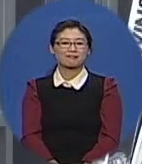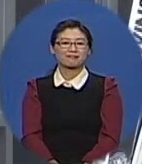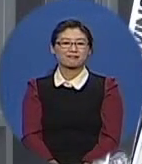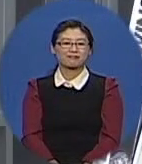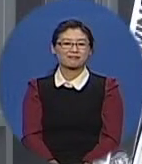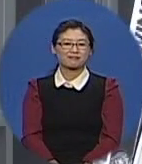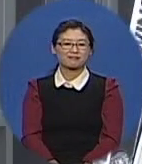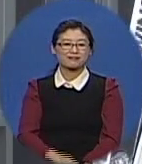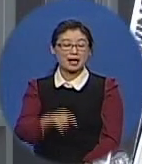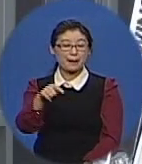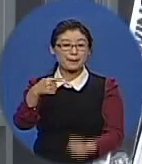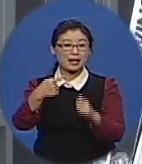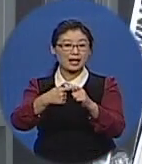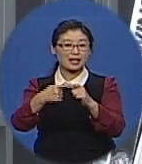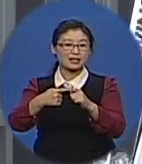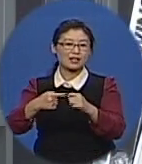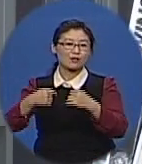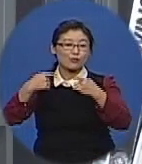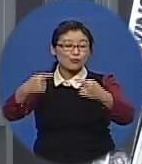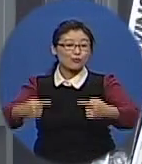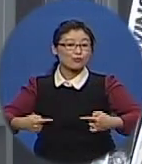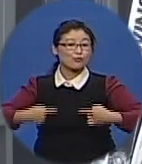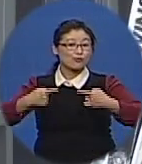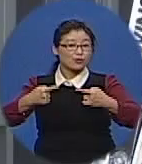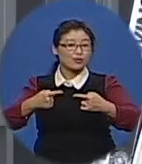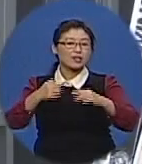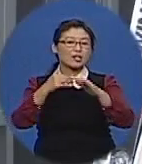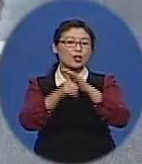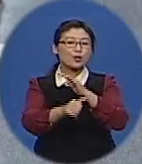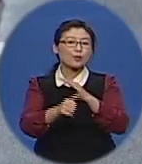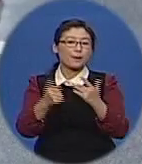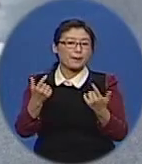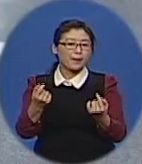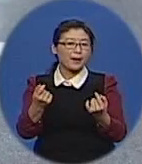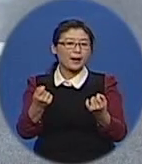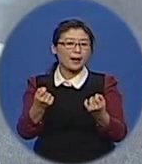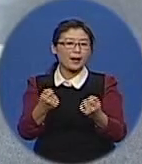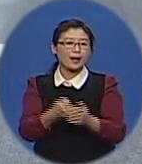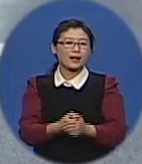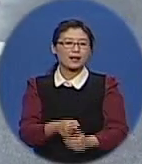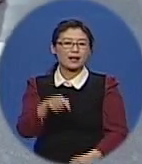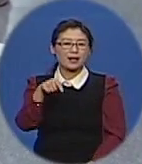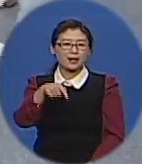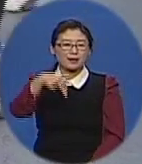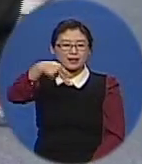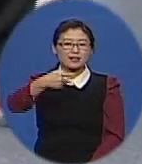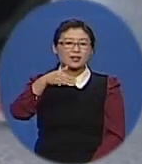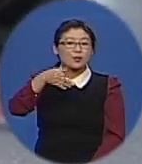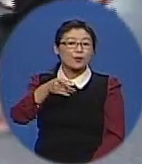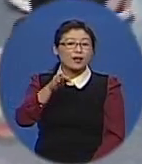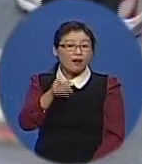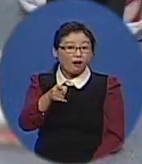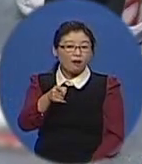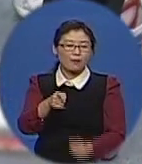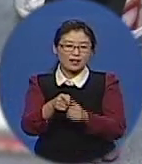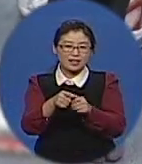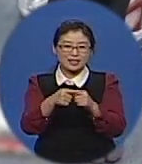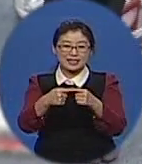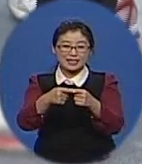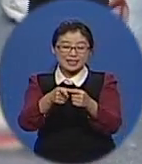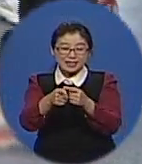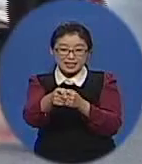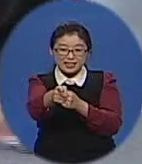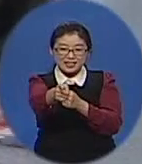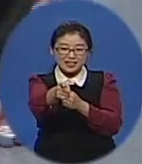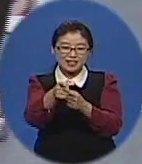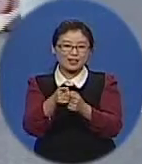일단 첫 번째, 휠체어 타는 그 선수도 마찬가지입니다. 스퀘어 스탠스는 일직선을 말합니다. 타켓하고 일직선을